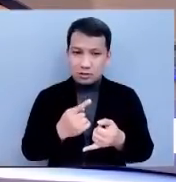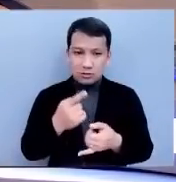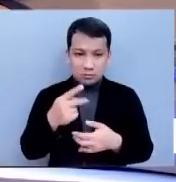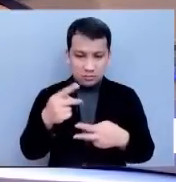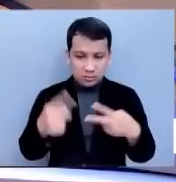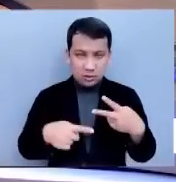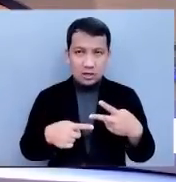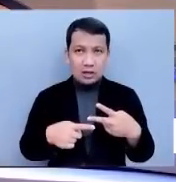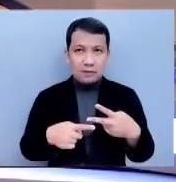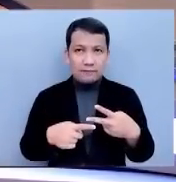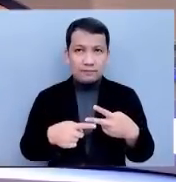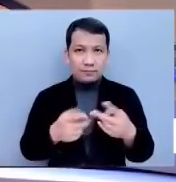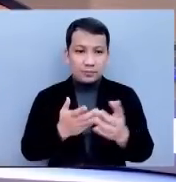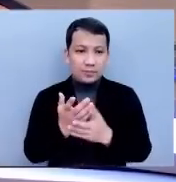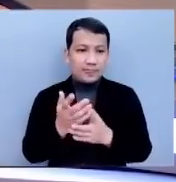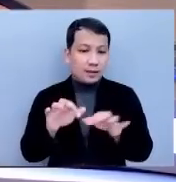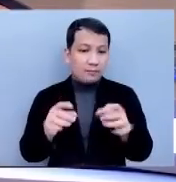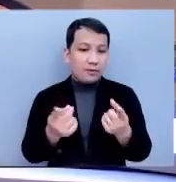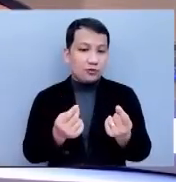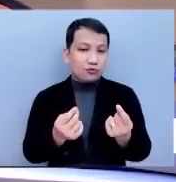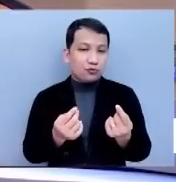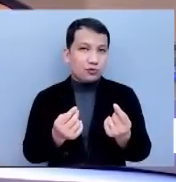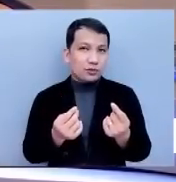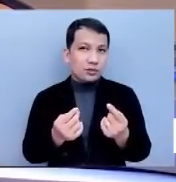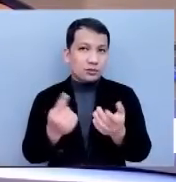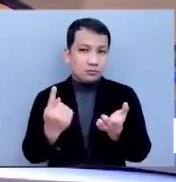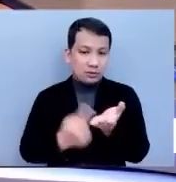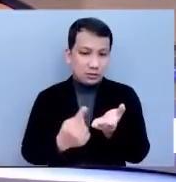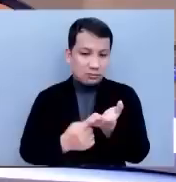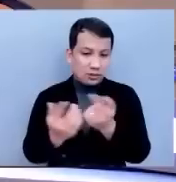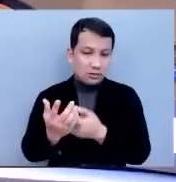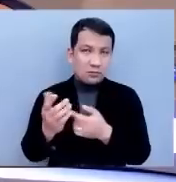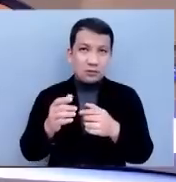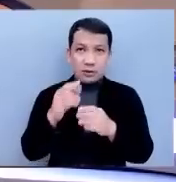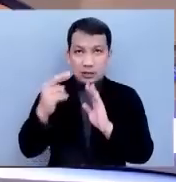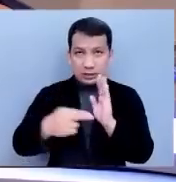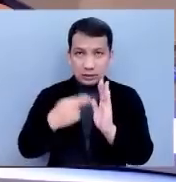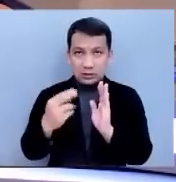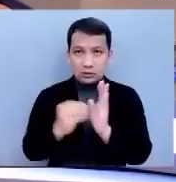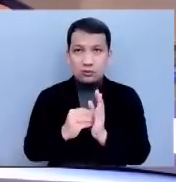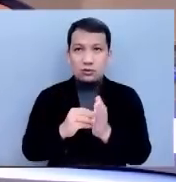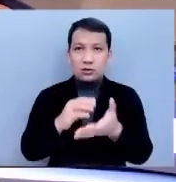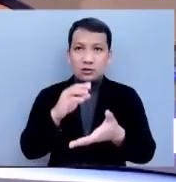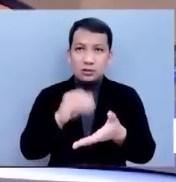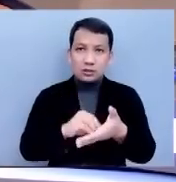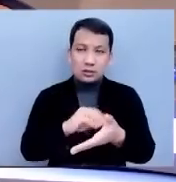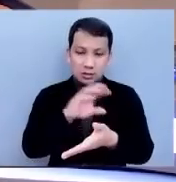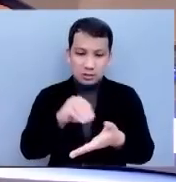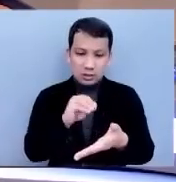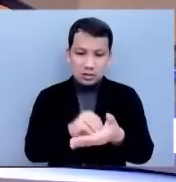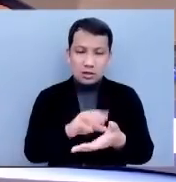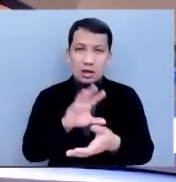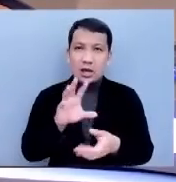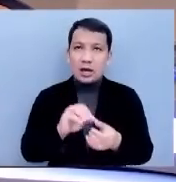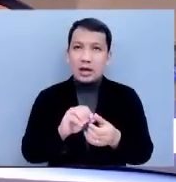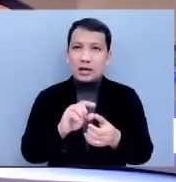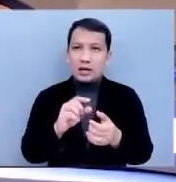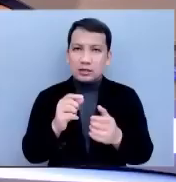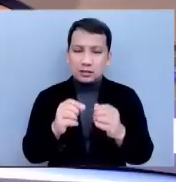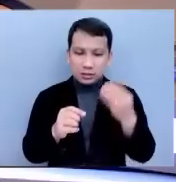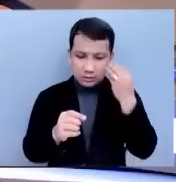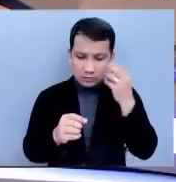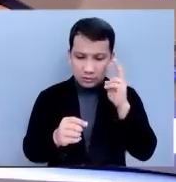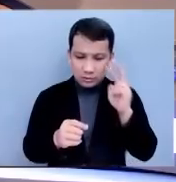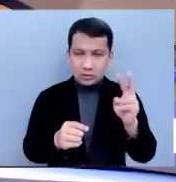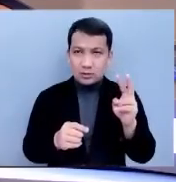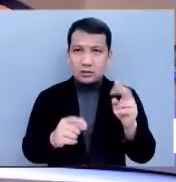may transcript yung mismong debate sa plenaryo at nagsabi talaga sila doon. Sinabi din daw ni Senator Mark Villar na